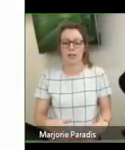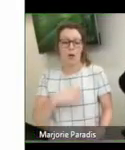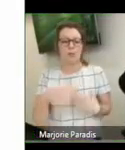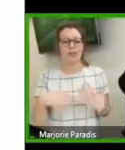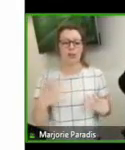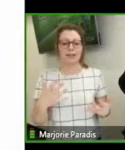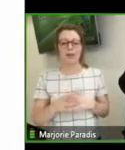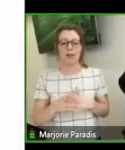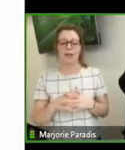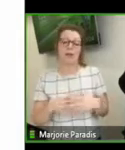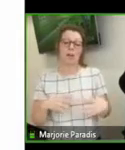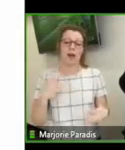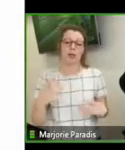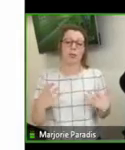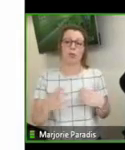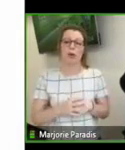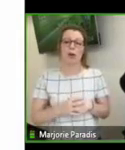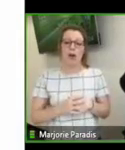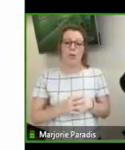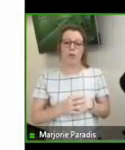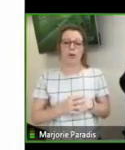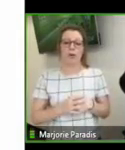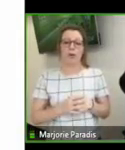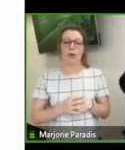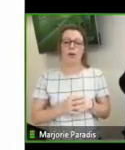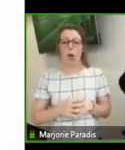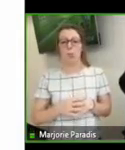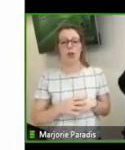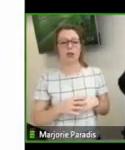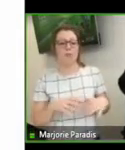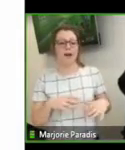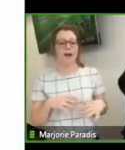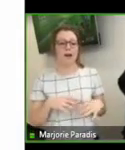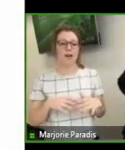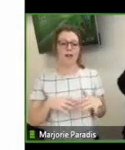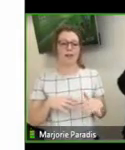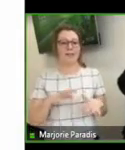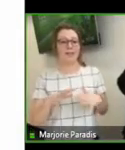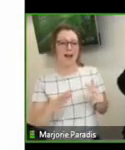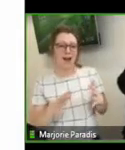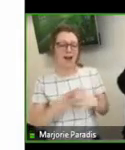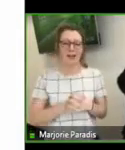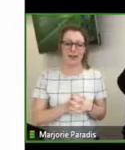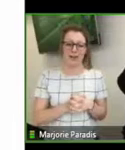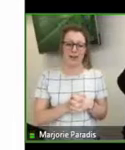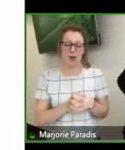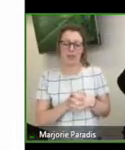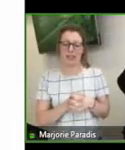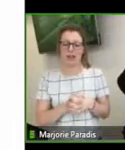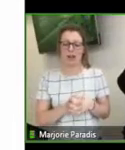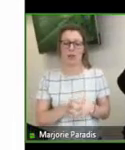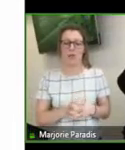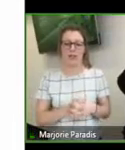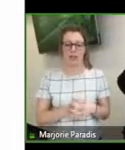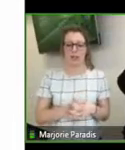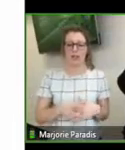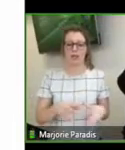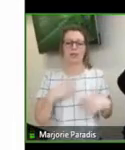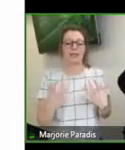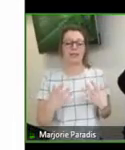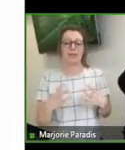qui, à un moment donné, s'est fait prendre là, pour comportement déviant, bon, etc. On voit le